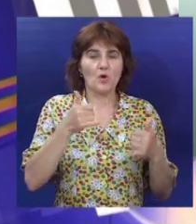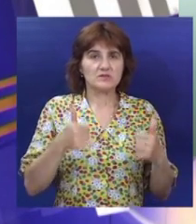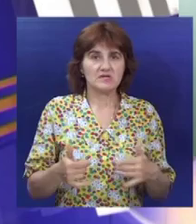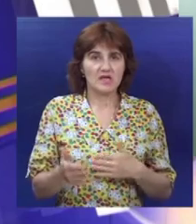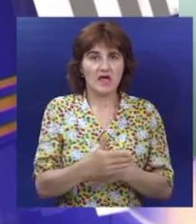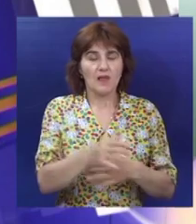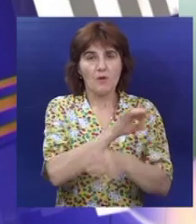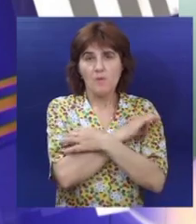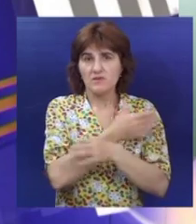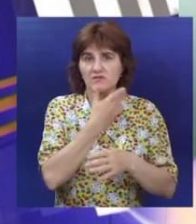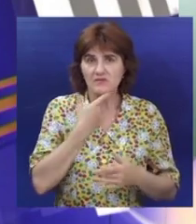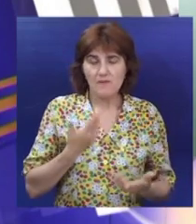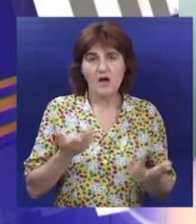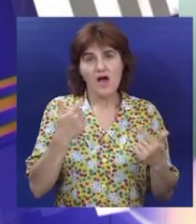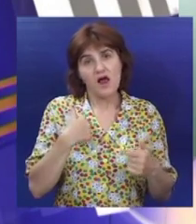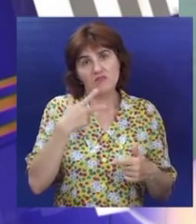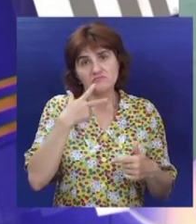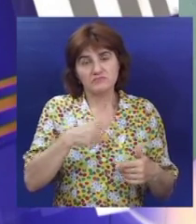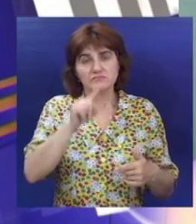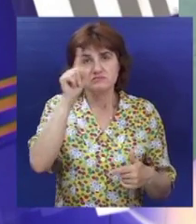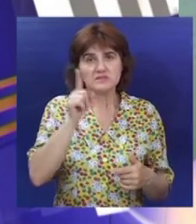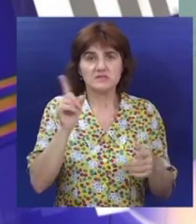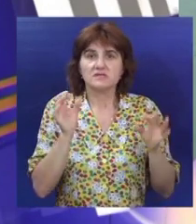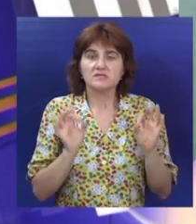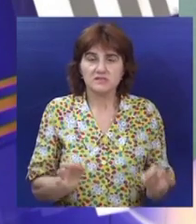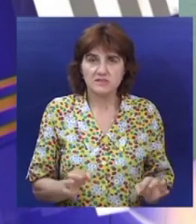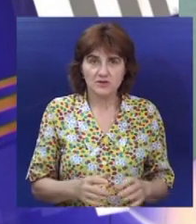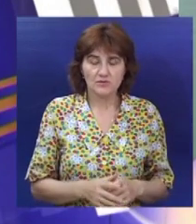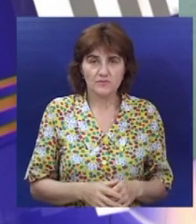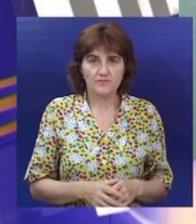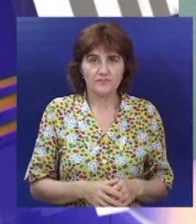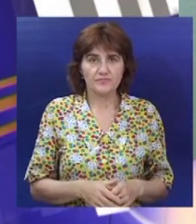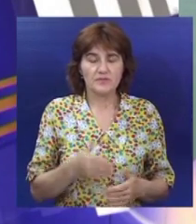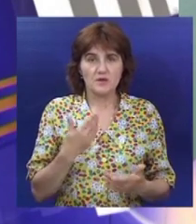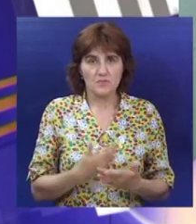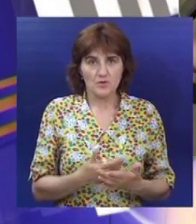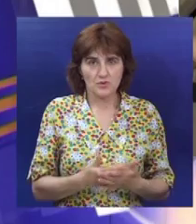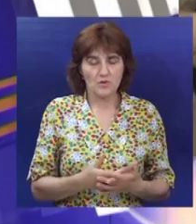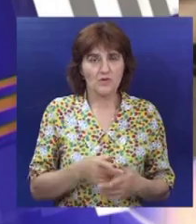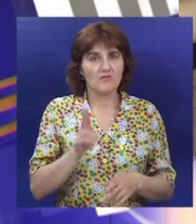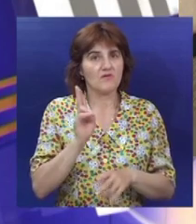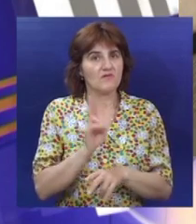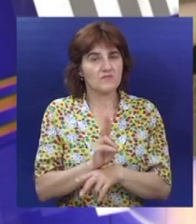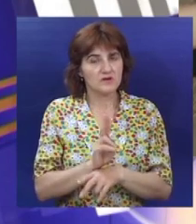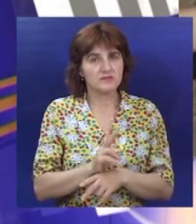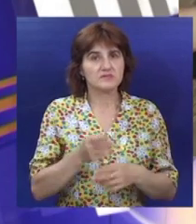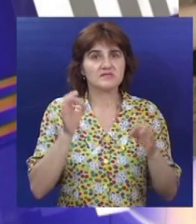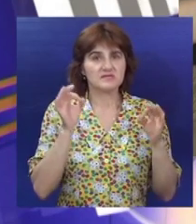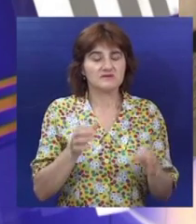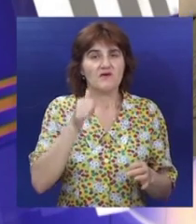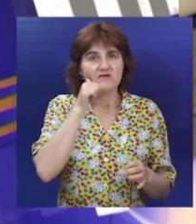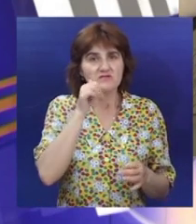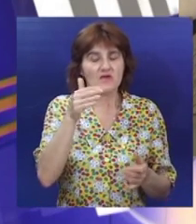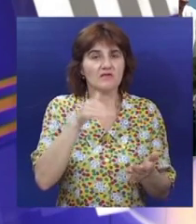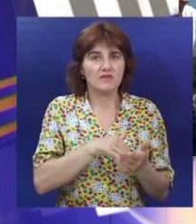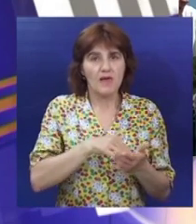sada uginuća ribe nije bilo, ali to ne znači da ih neće biti, kažu preduzeću Palić Ludaš. Zbog toga je bitno da se svakodnevno